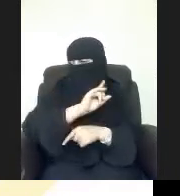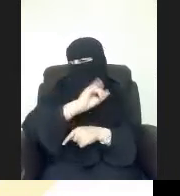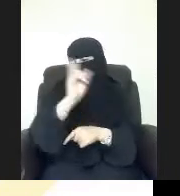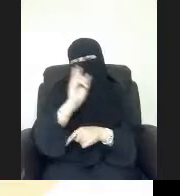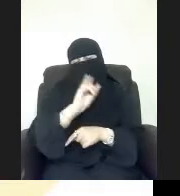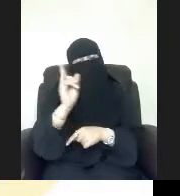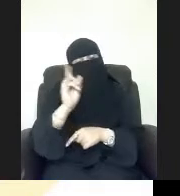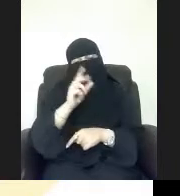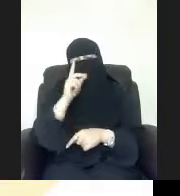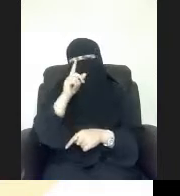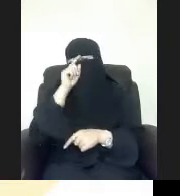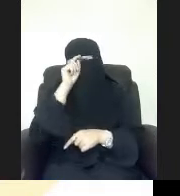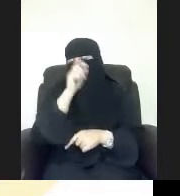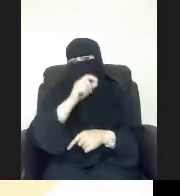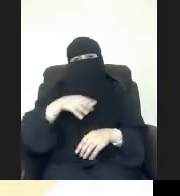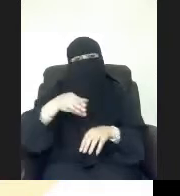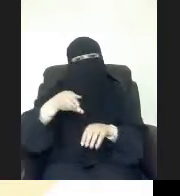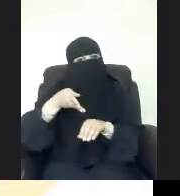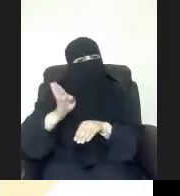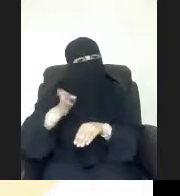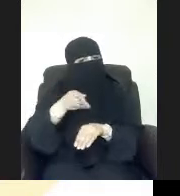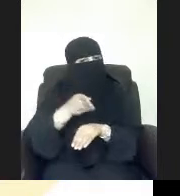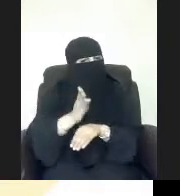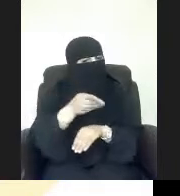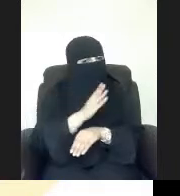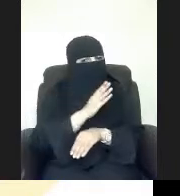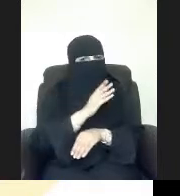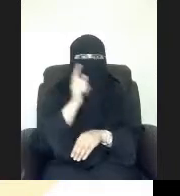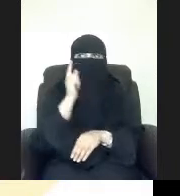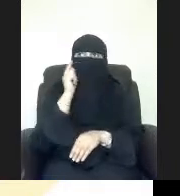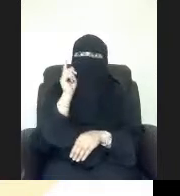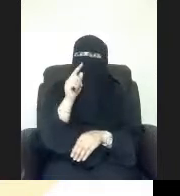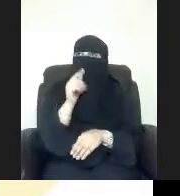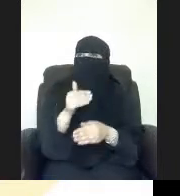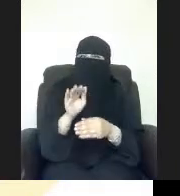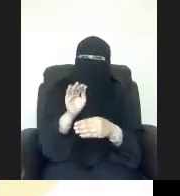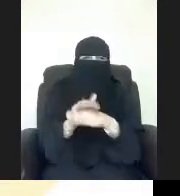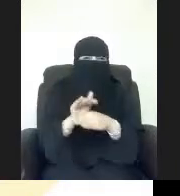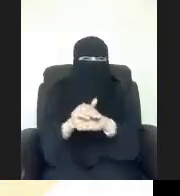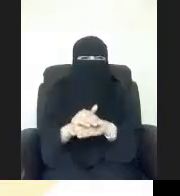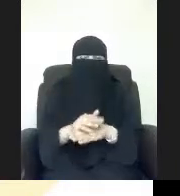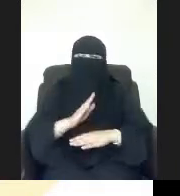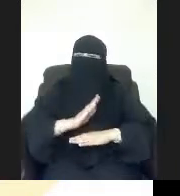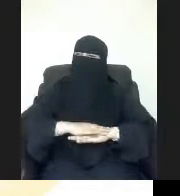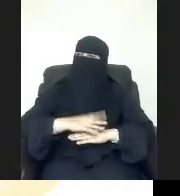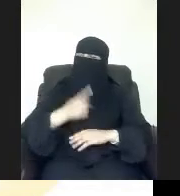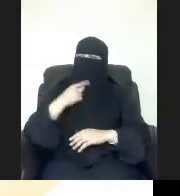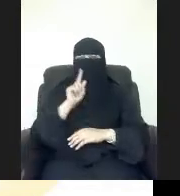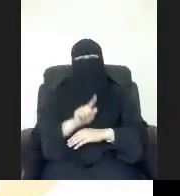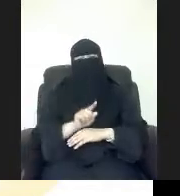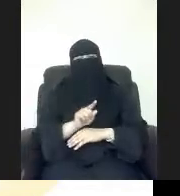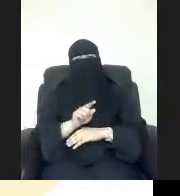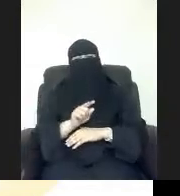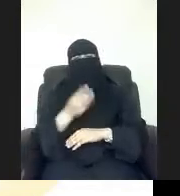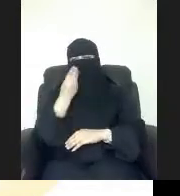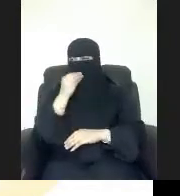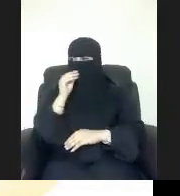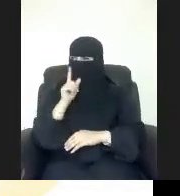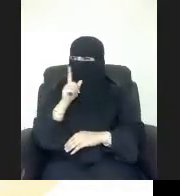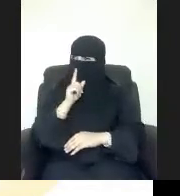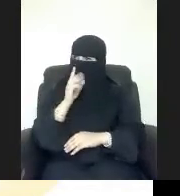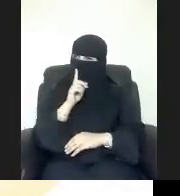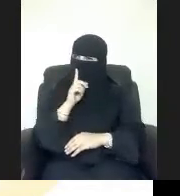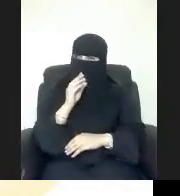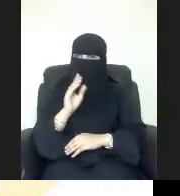التنوع يسهم في تعزيز العملية التعليمية، البعد عن الملل والروتين، تحقيق التعلم النشط للمتعلمين. كيف